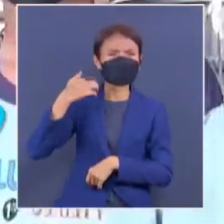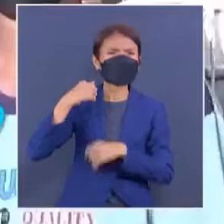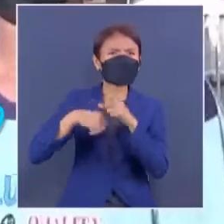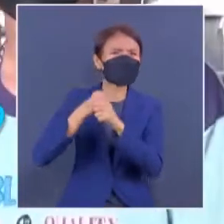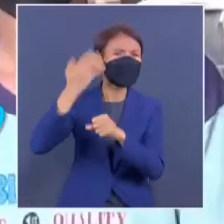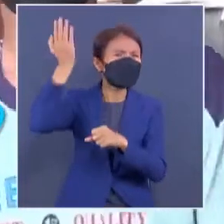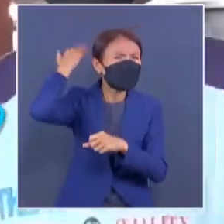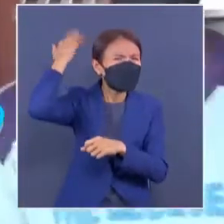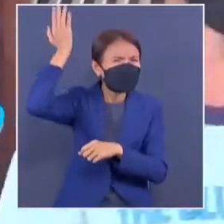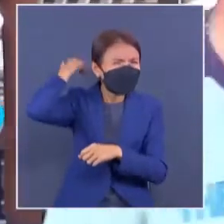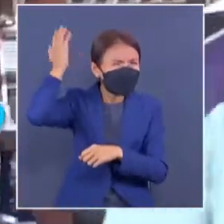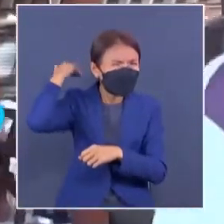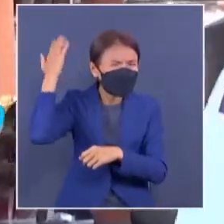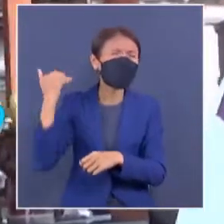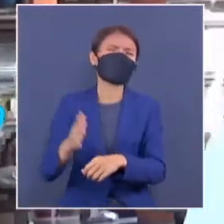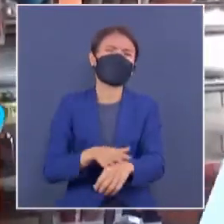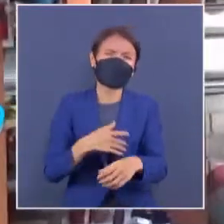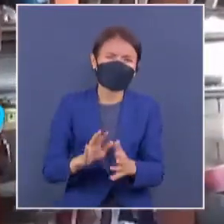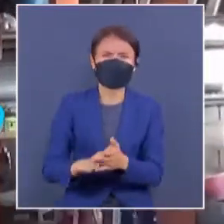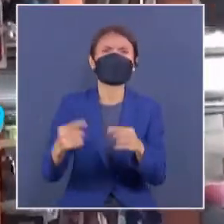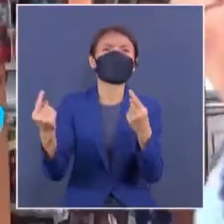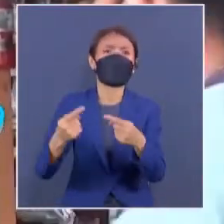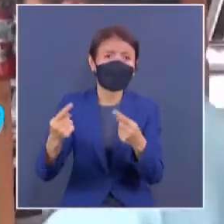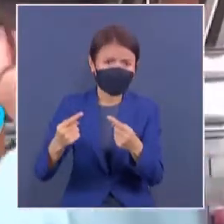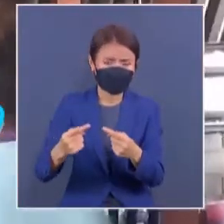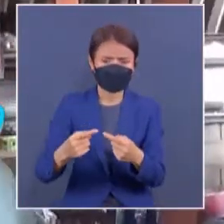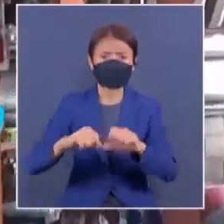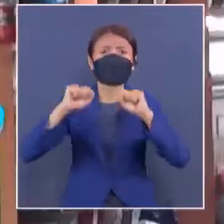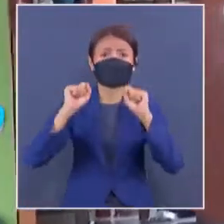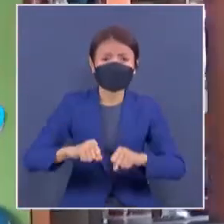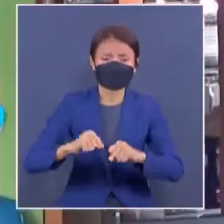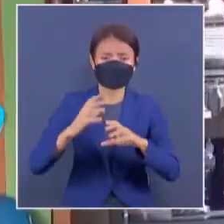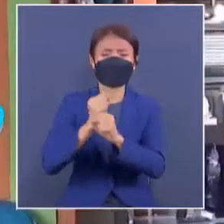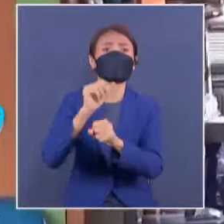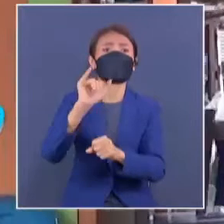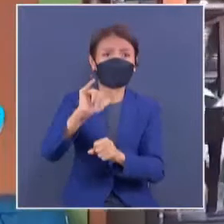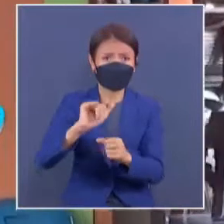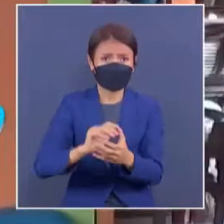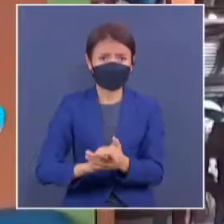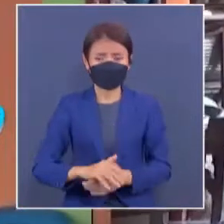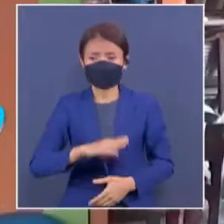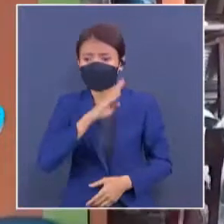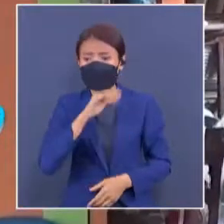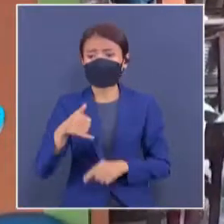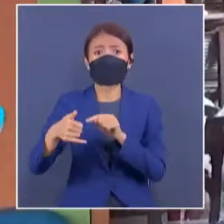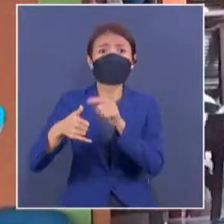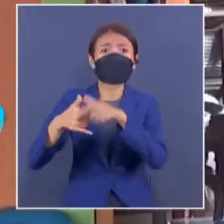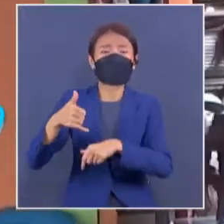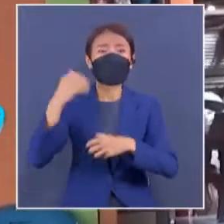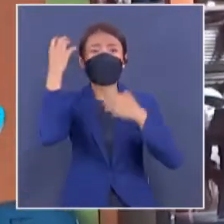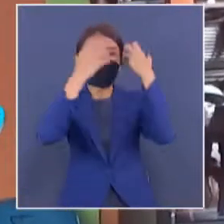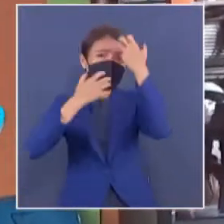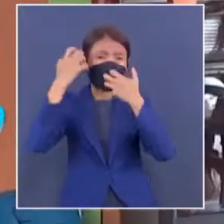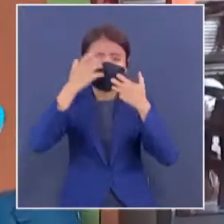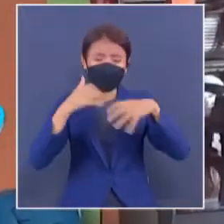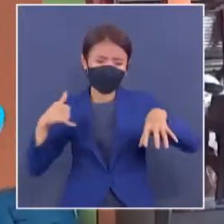ครับแต่มันตกลงยอมความกันไม่ได้หากเมาเมื่อไหร่คุณวีระชัยเนี่ยก็จะก่อเหตุข่มขู่แบบเนี้ยอยู่หน้าบ้